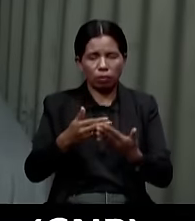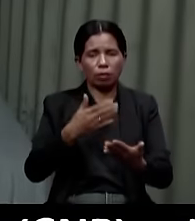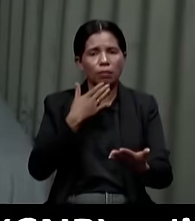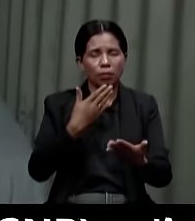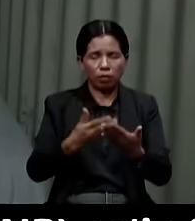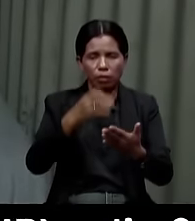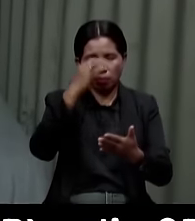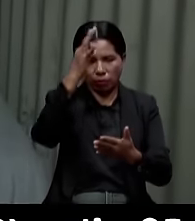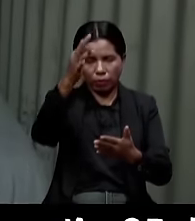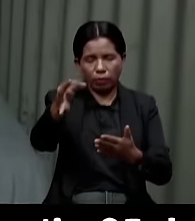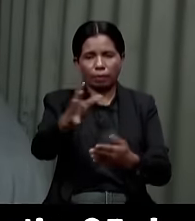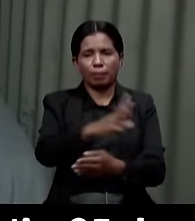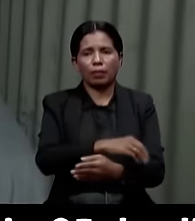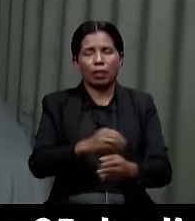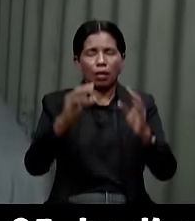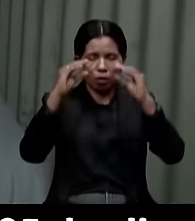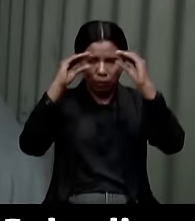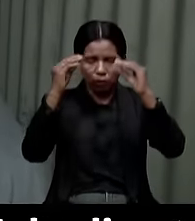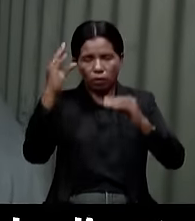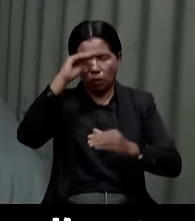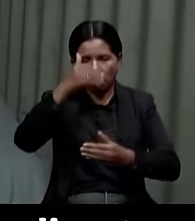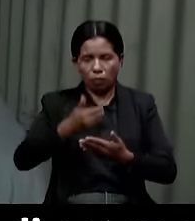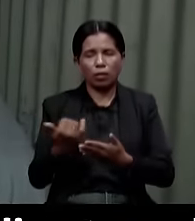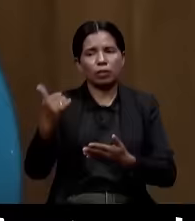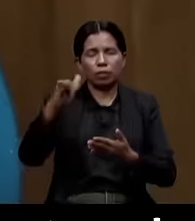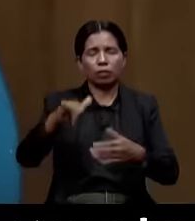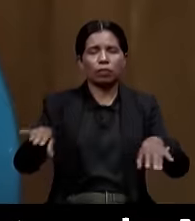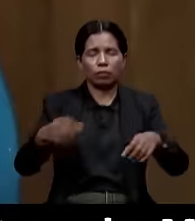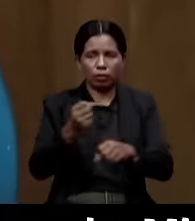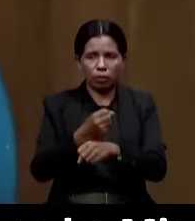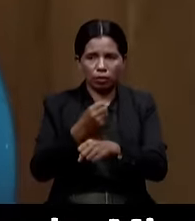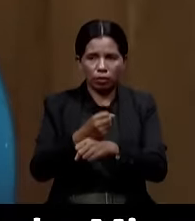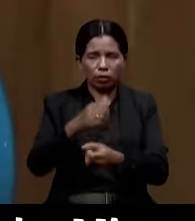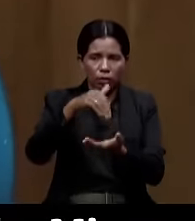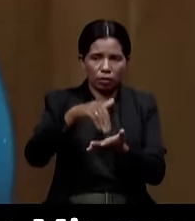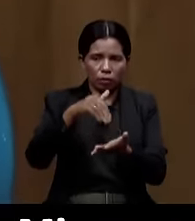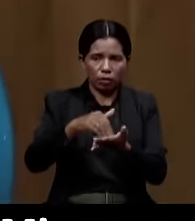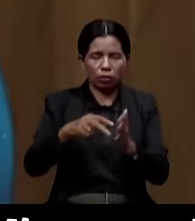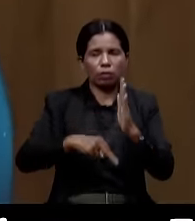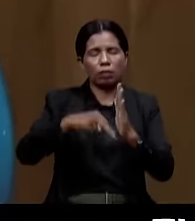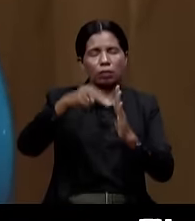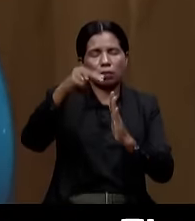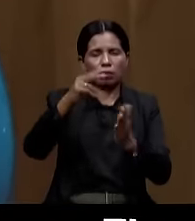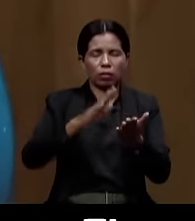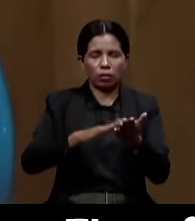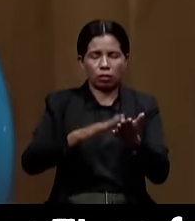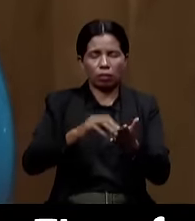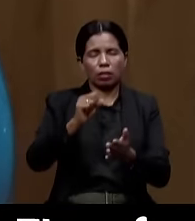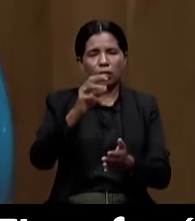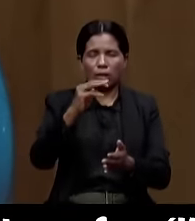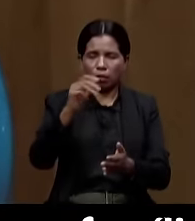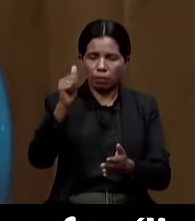iha futuro, motiva ni oan sira, atu nune esforço an, hodi estuda ton nível ensino superior, mai